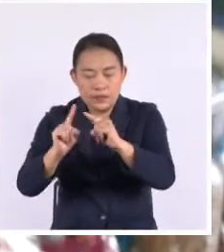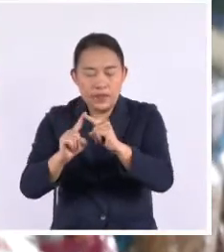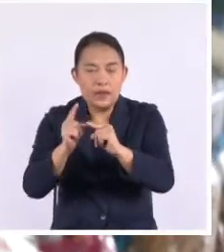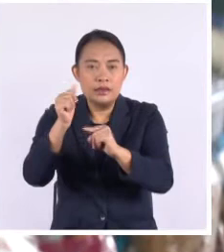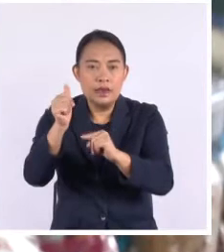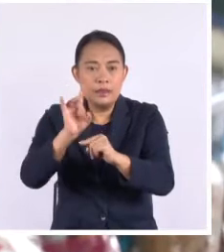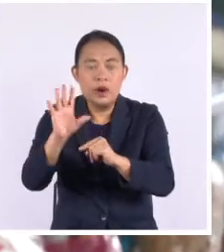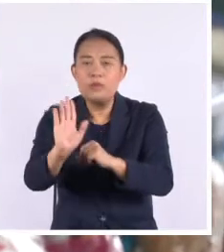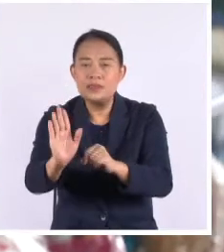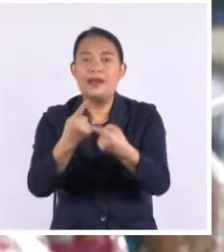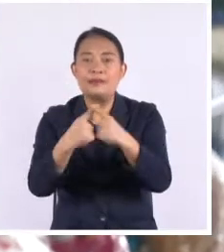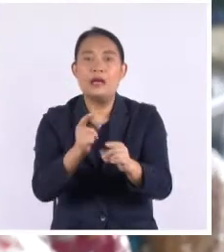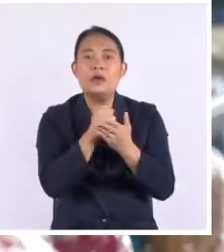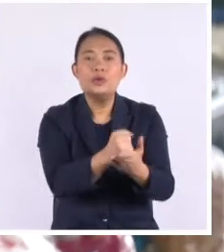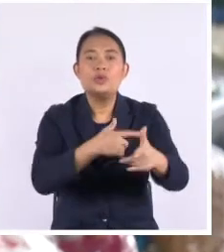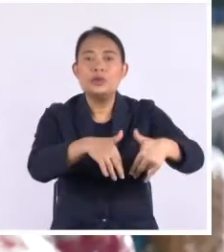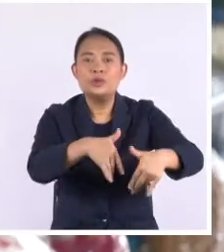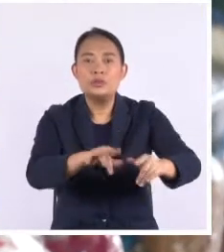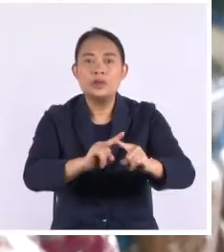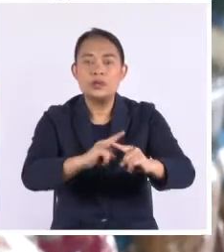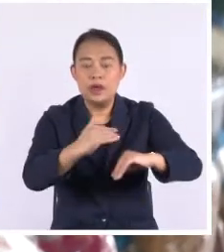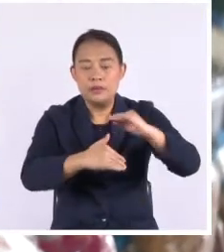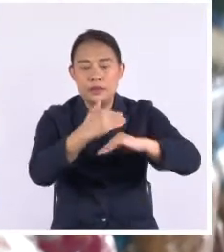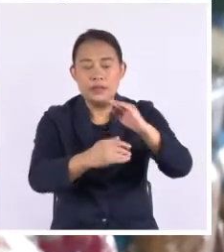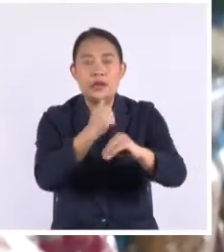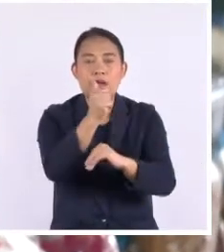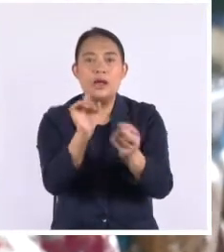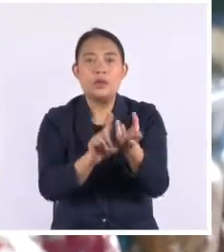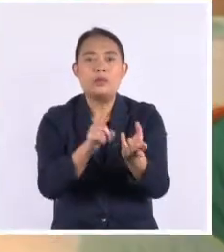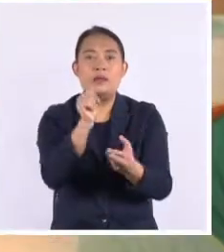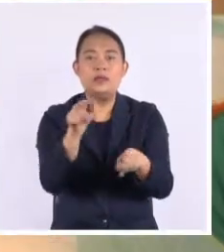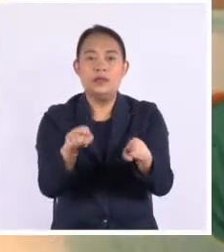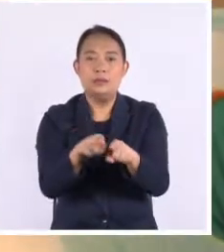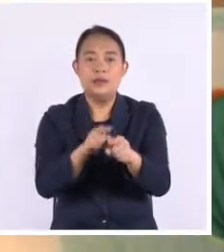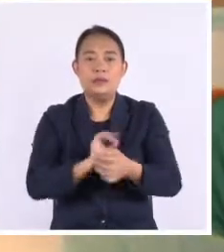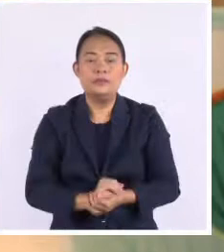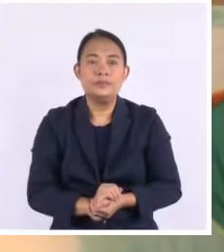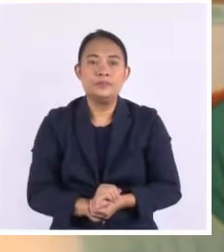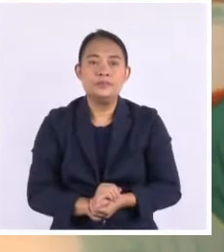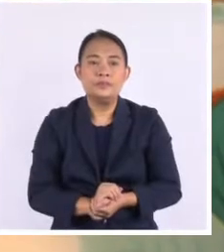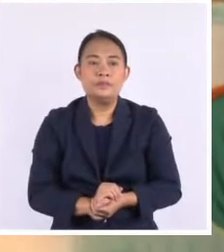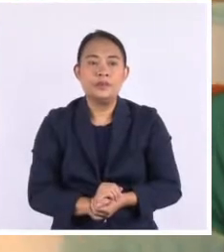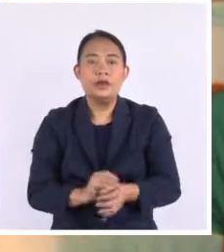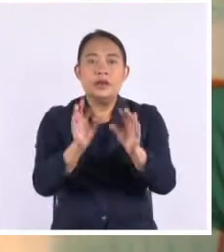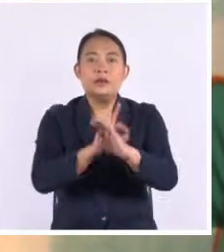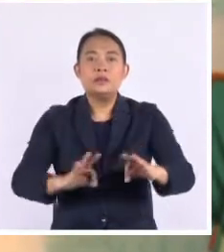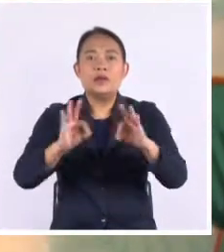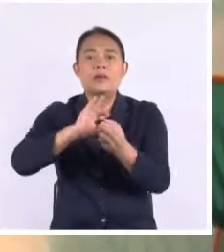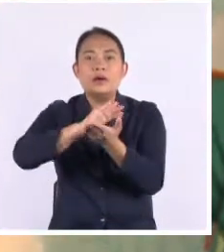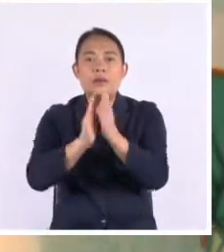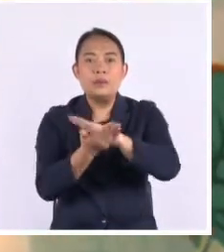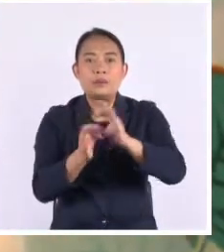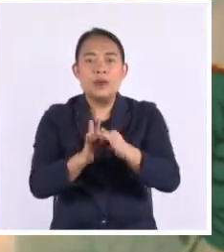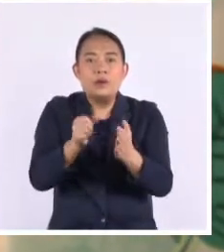นั้นนะครับแต่ยังจะช่วยสะกิดชุมจะสามารถเติบโตได้อย่างมีประสิทธิภาพด้วยค่ะหนูการนะครับจำเป็นต้องปฏิรูปเรื่องของโครงสร้าง